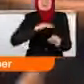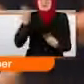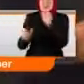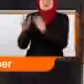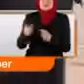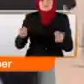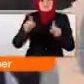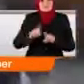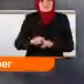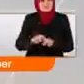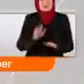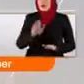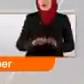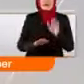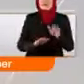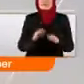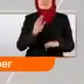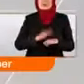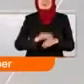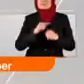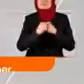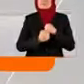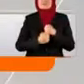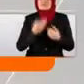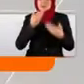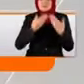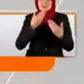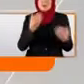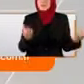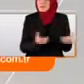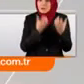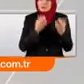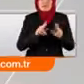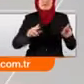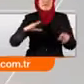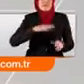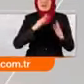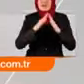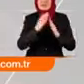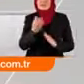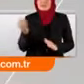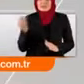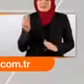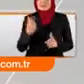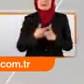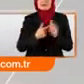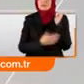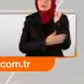atılacak adımları tek tek sıraladı hasar gören evlere kira yardımı yapılacak